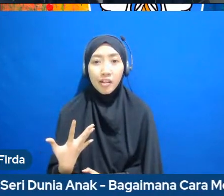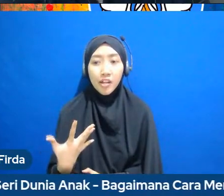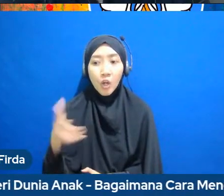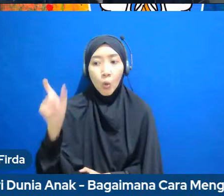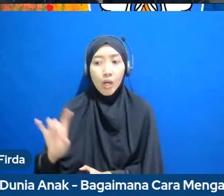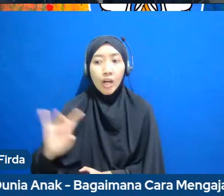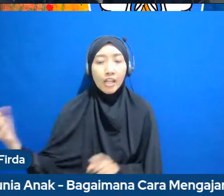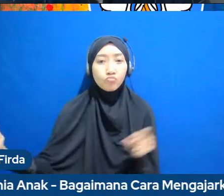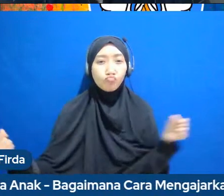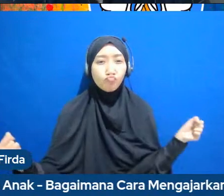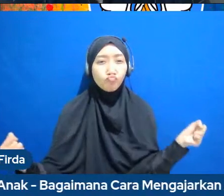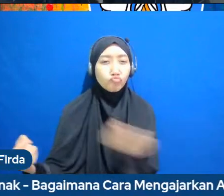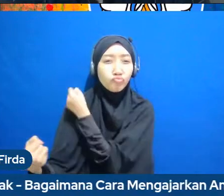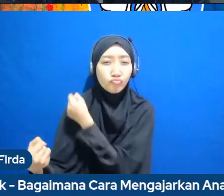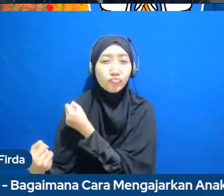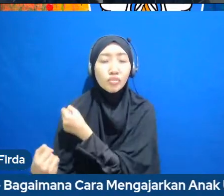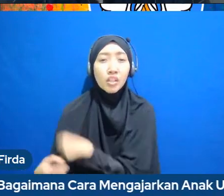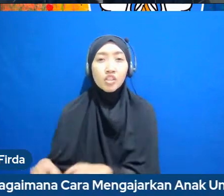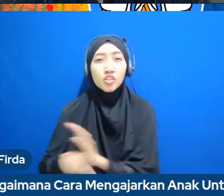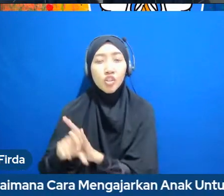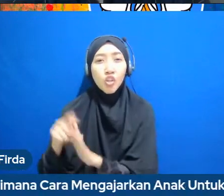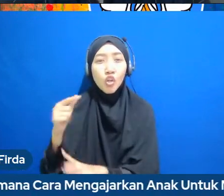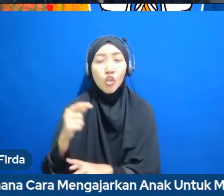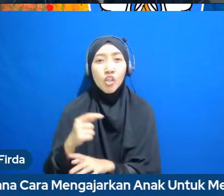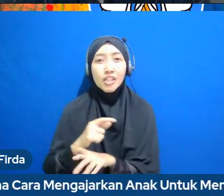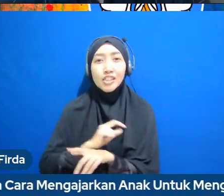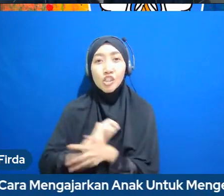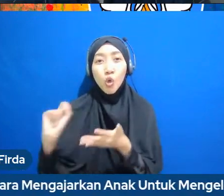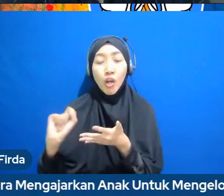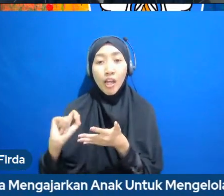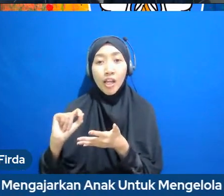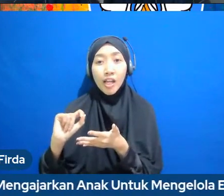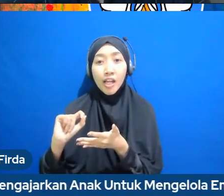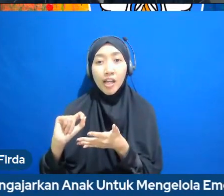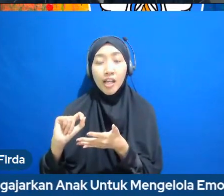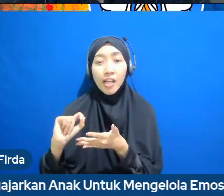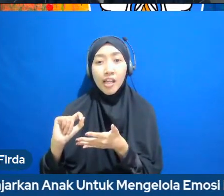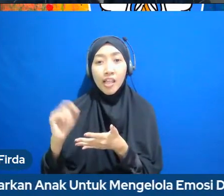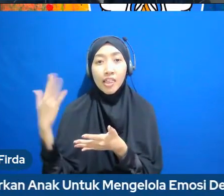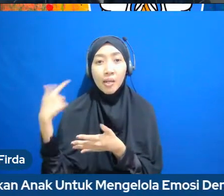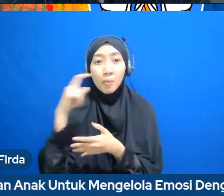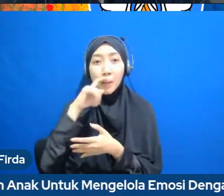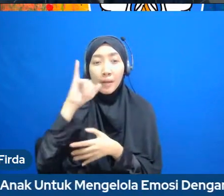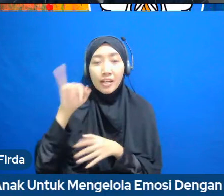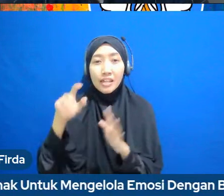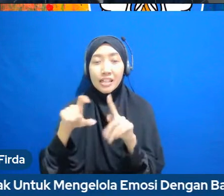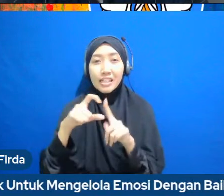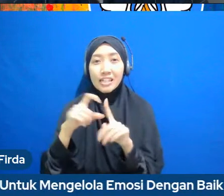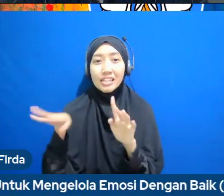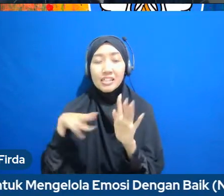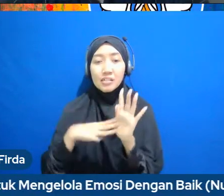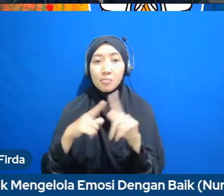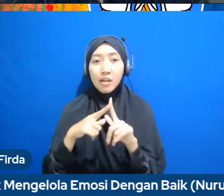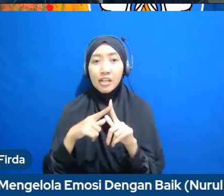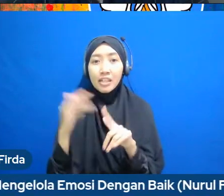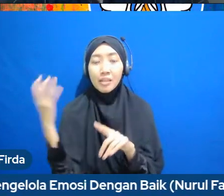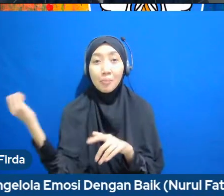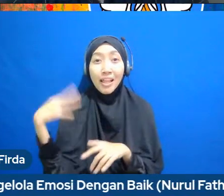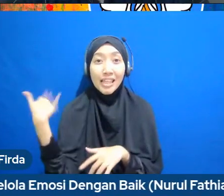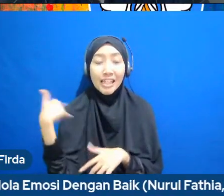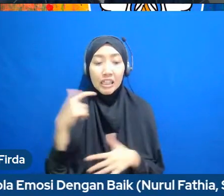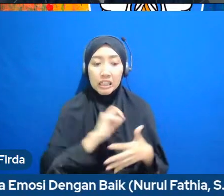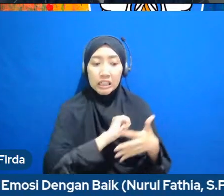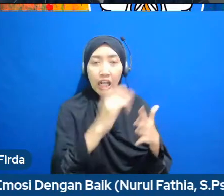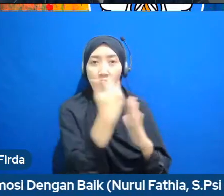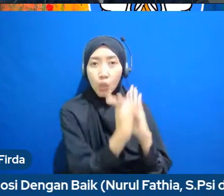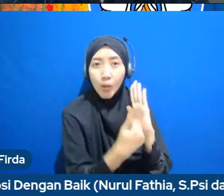ya. Jadi memang tadi kalau di sekolah nih, kalau di sekolah berarti kan seperti Pak Isna bilang tadi, aturannya harus jelas gitu kan, mana yang boleh, mana